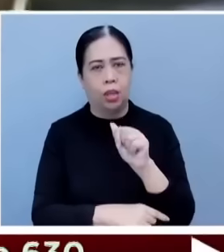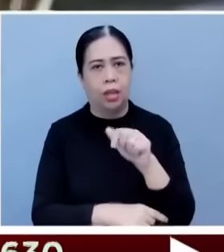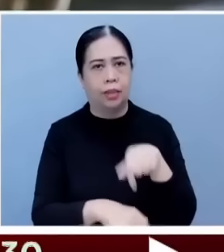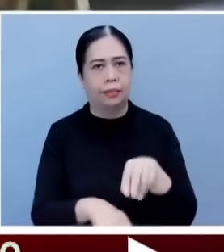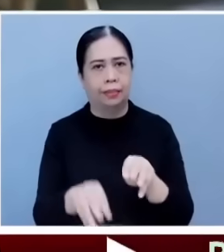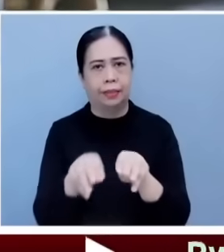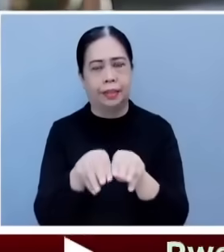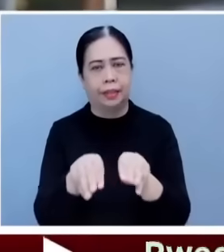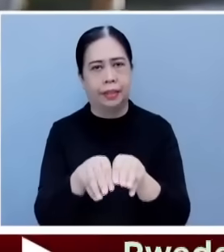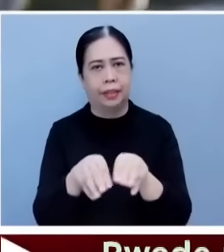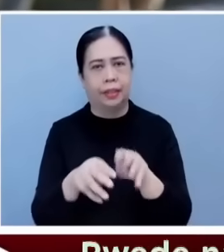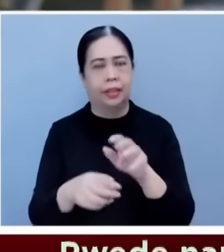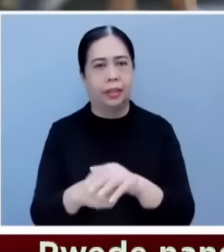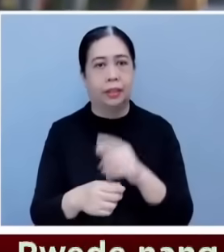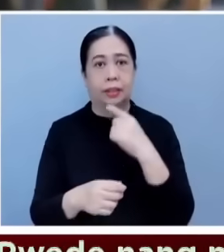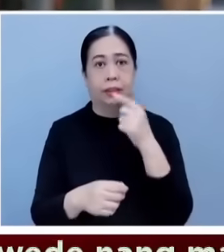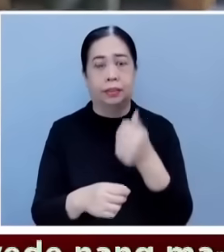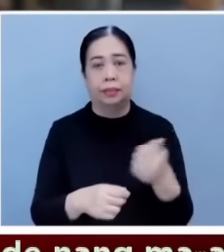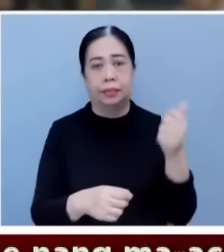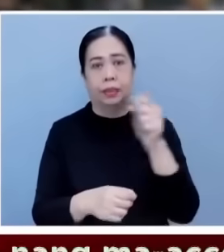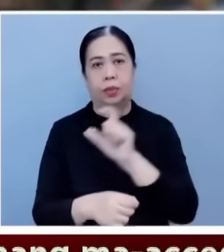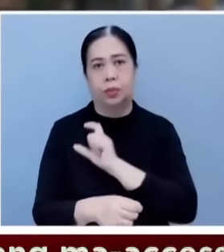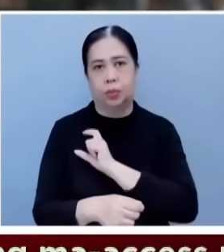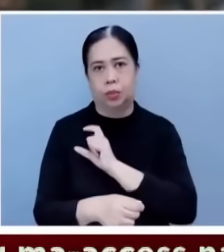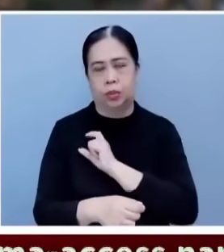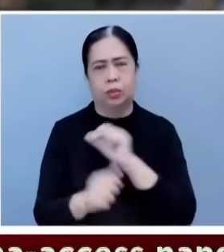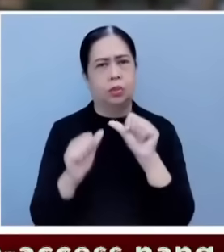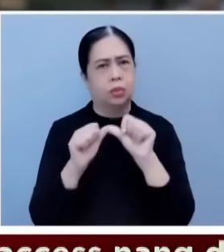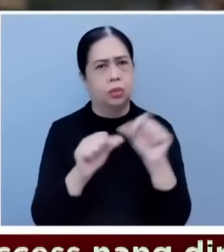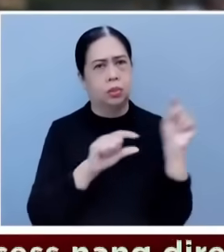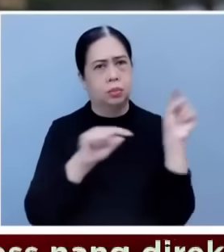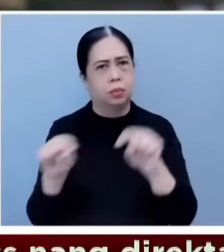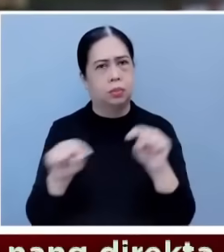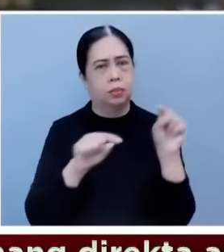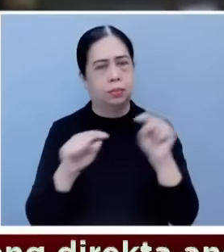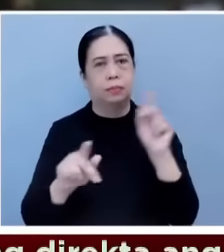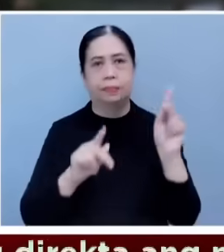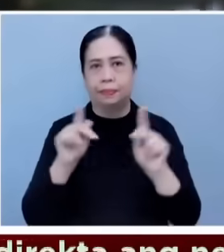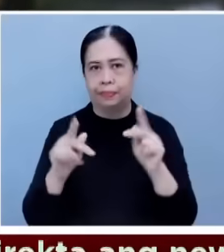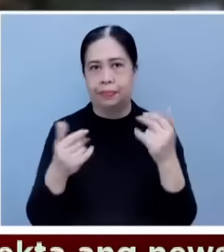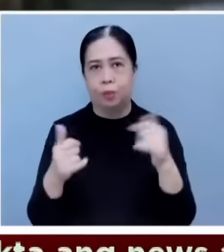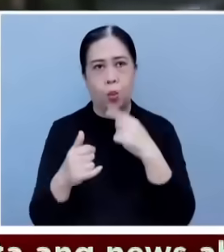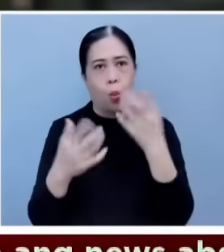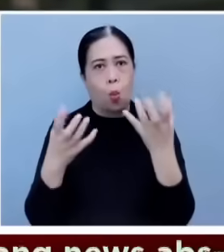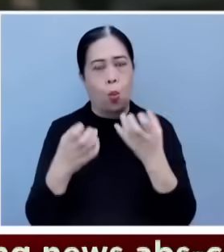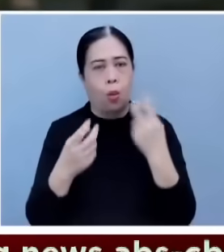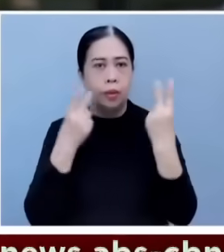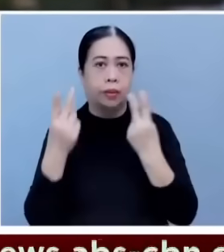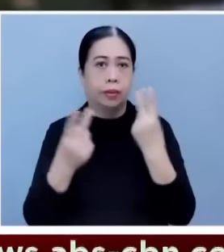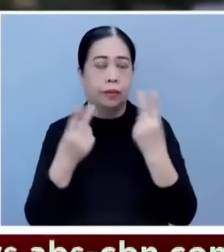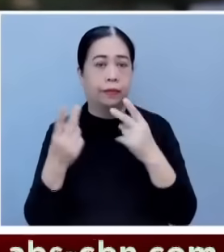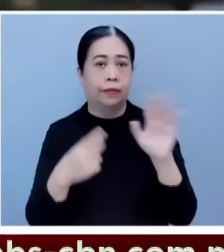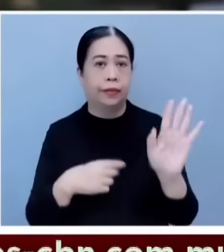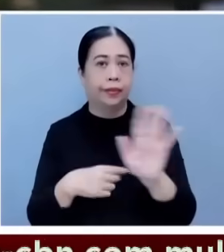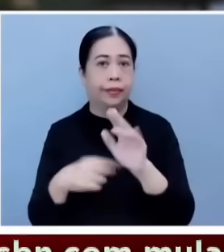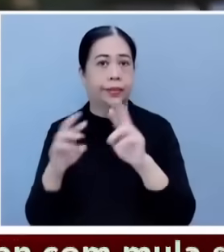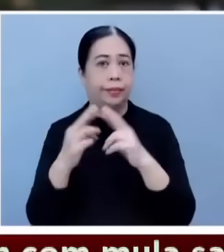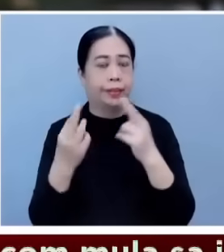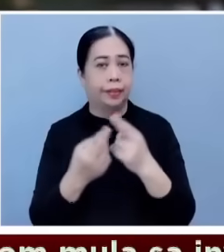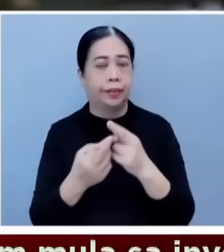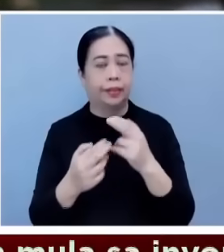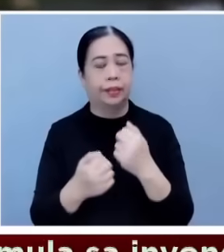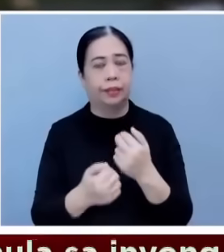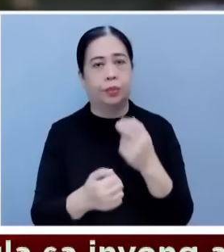City. Yan ay ayon sa pulisya. Patuloy pa rin yung pagdating ng mga kababayan natin na gustong dumalaw sa kanilang mga yumaong mahal